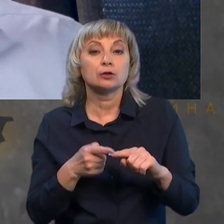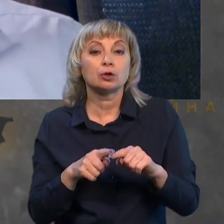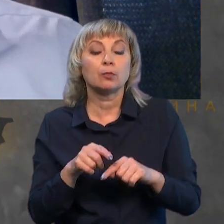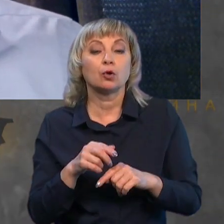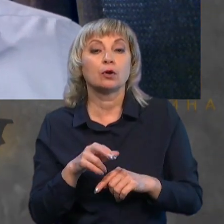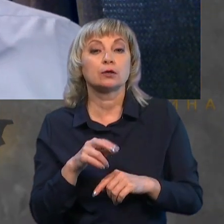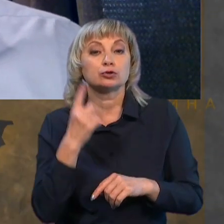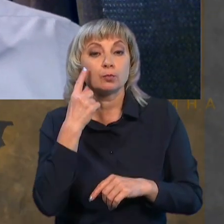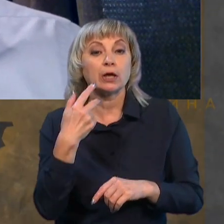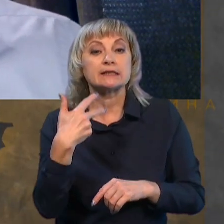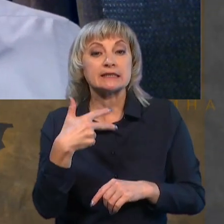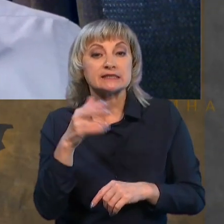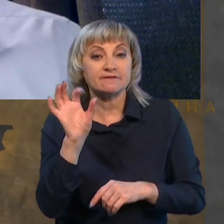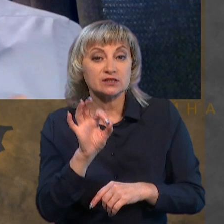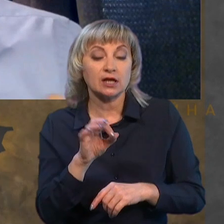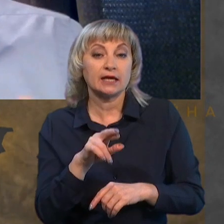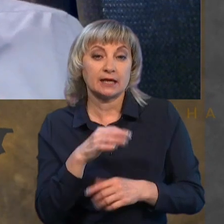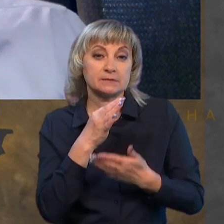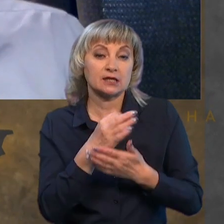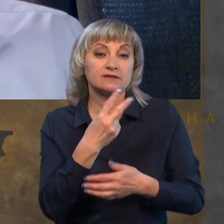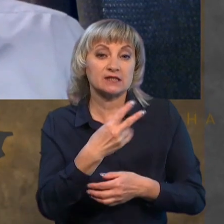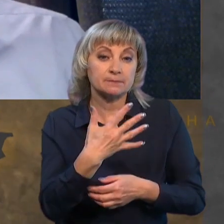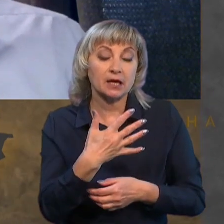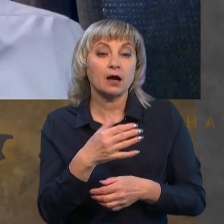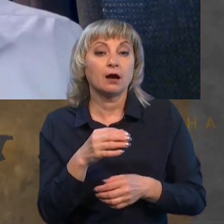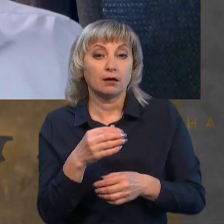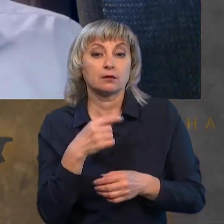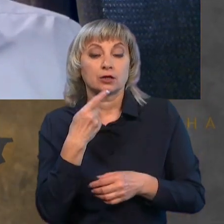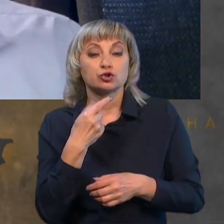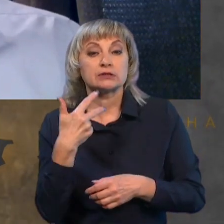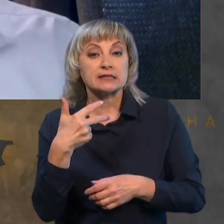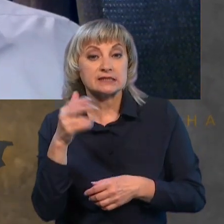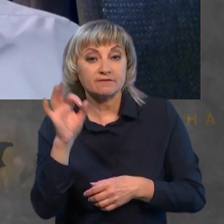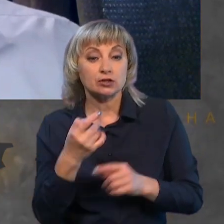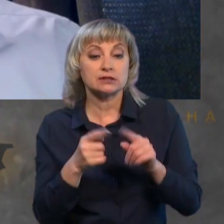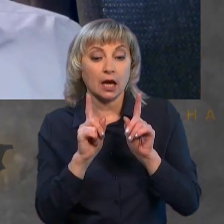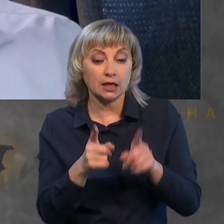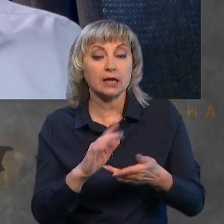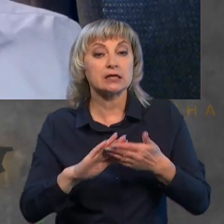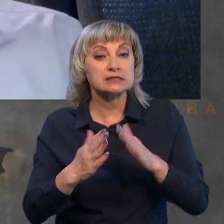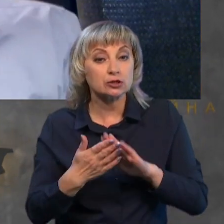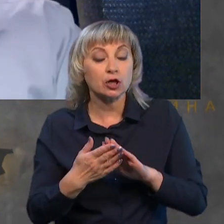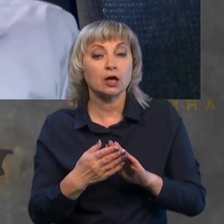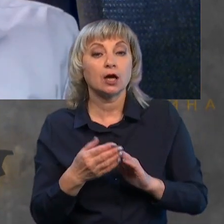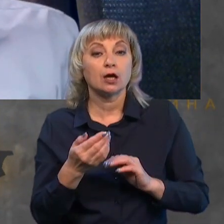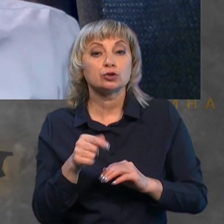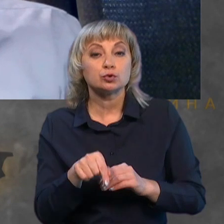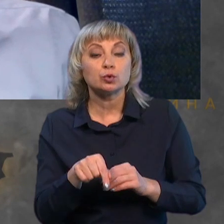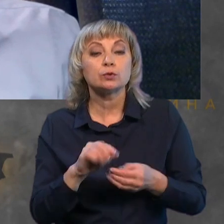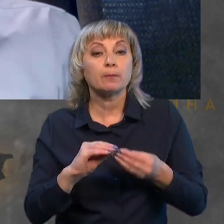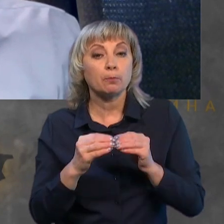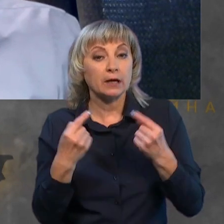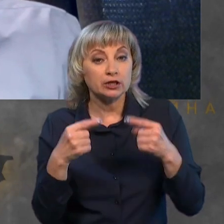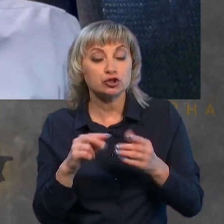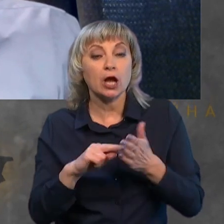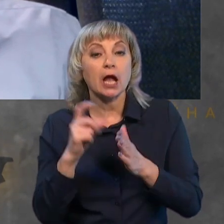що цих 30%, ну я би так, 25% я кажу, але 30% – оце та реальна ситуація. І тут вже проблема інша, що економіка